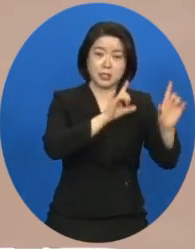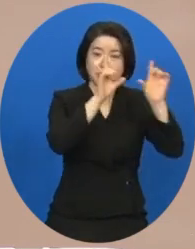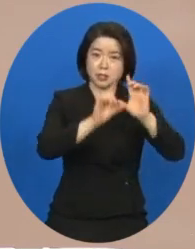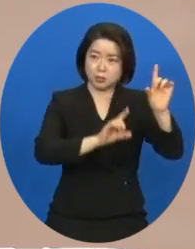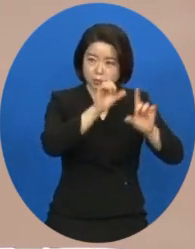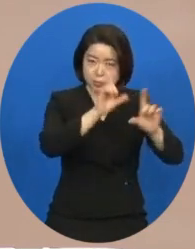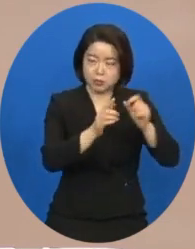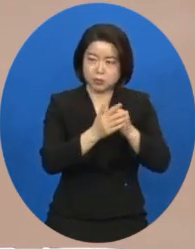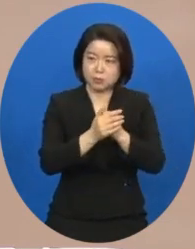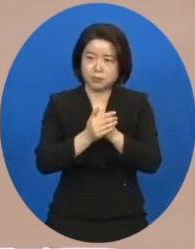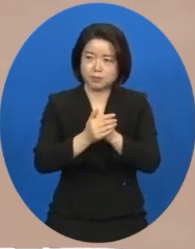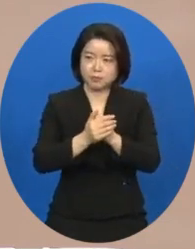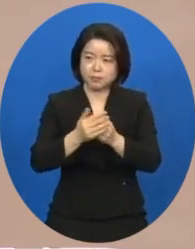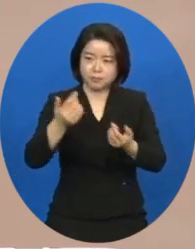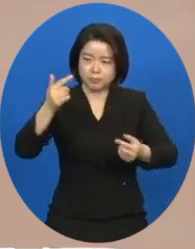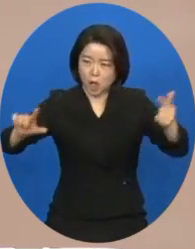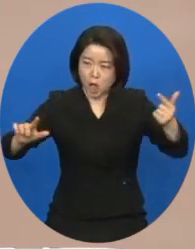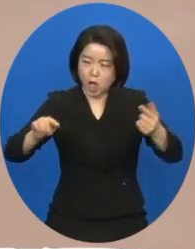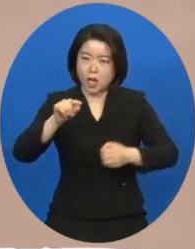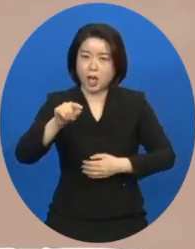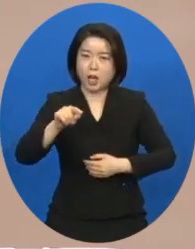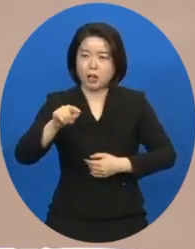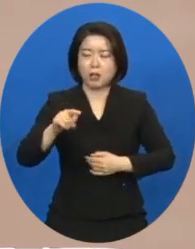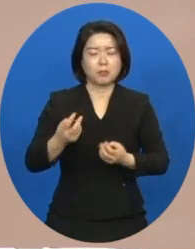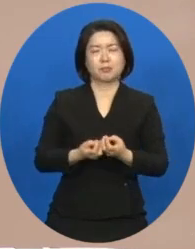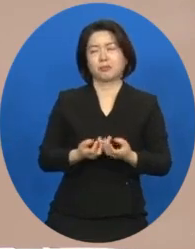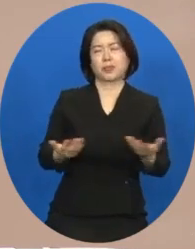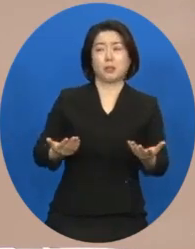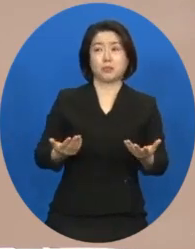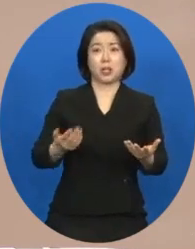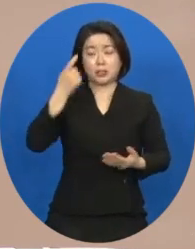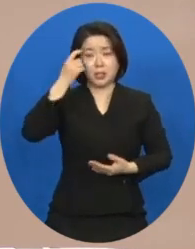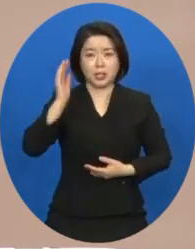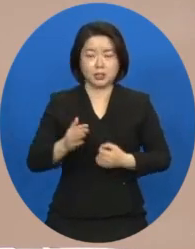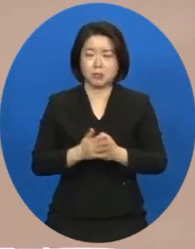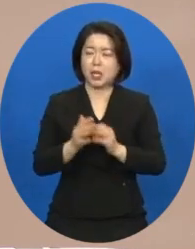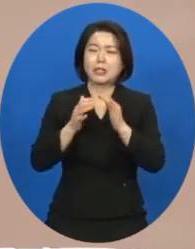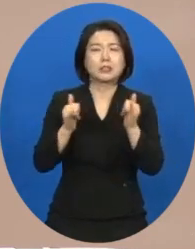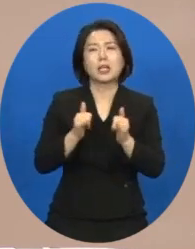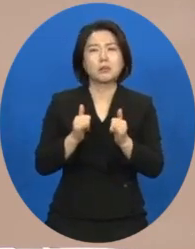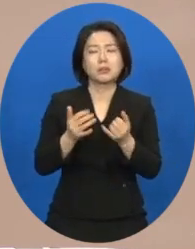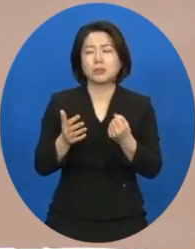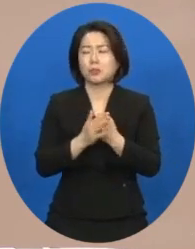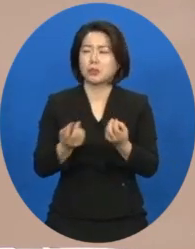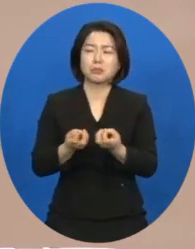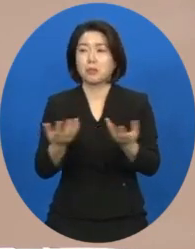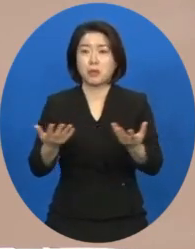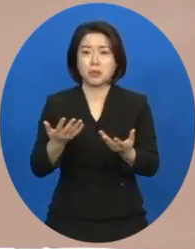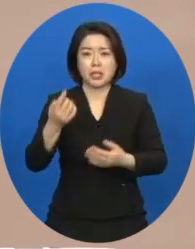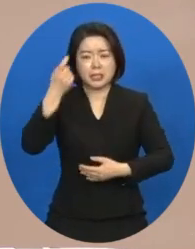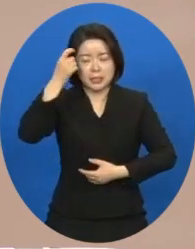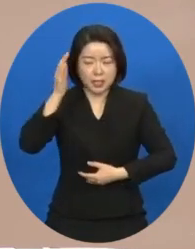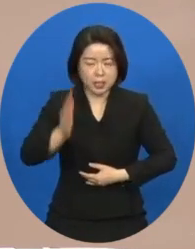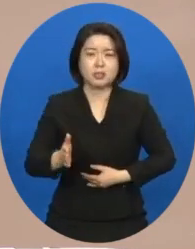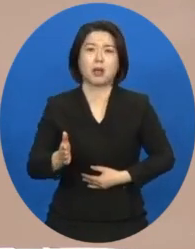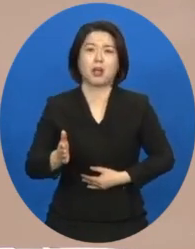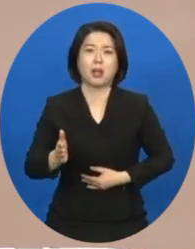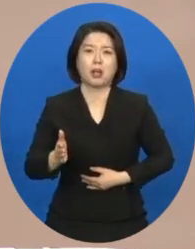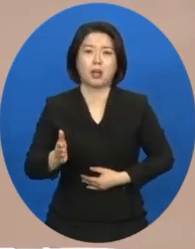삶이 차이가 나는 것을 어쩔 수 없는 일이야. 사람이니까 할 수 없지 뭐 이렇게 생각하면 안 된다는